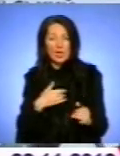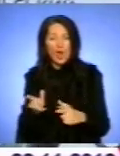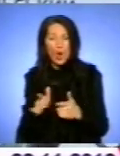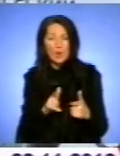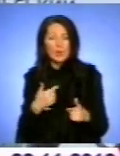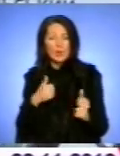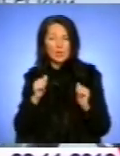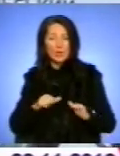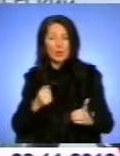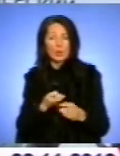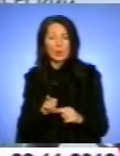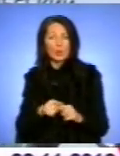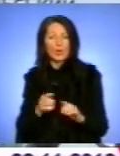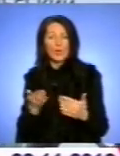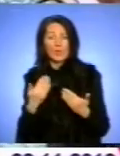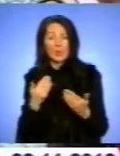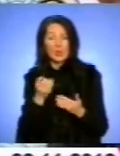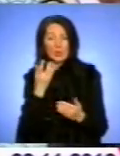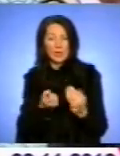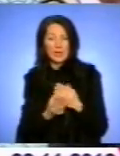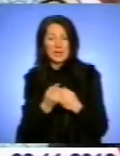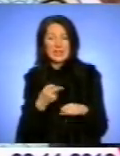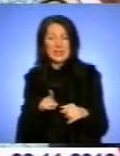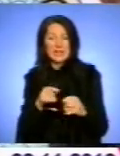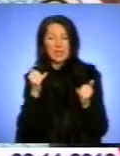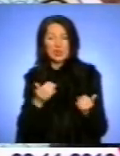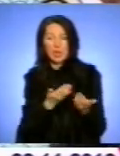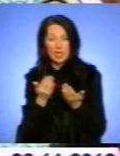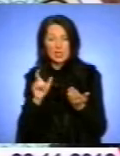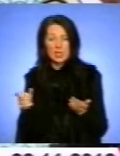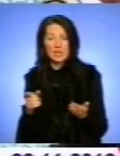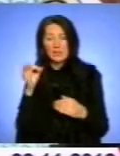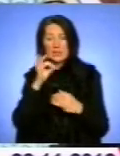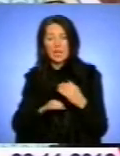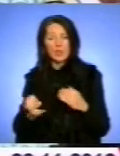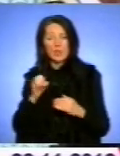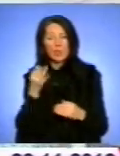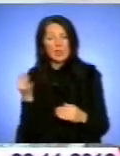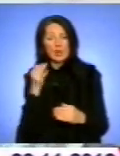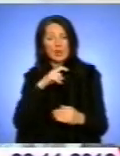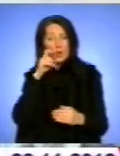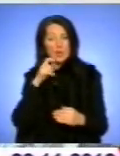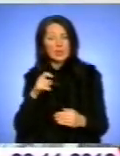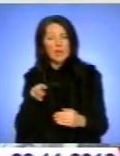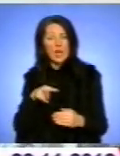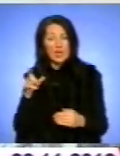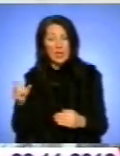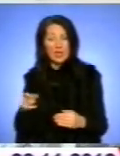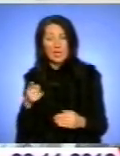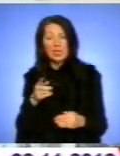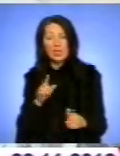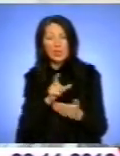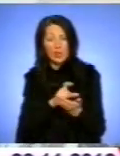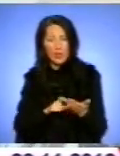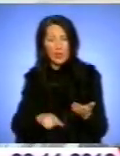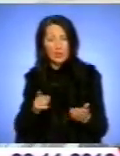я спокійно до того поставлюся, коли виникне це. Сьогодні читачів Західної Європи цікавлять українські автори і їхні твори. За оцінками